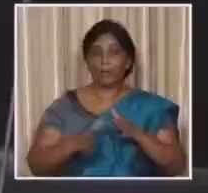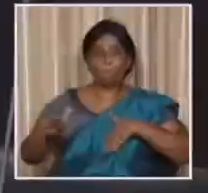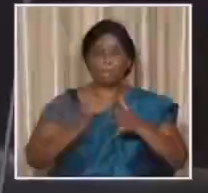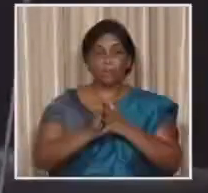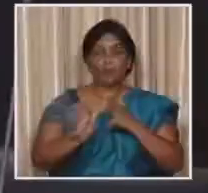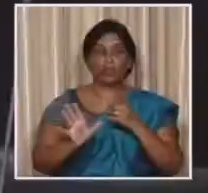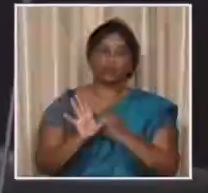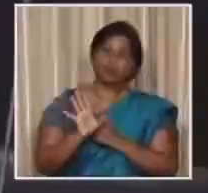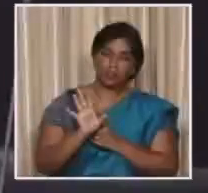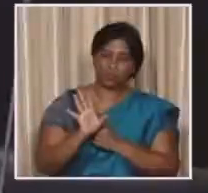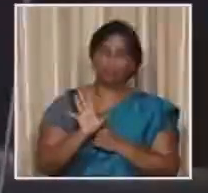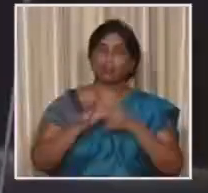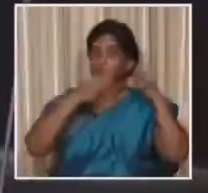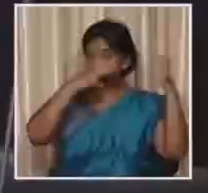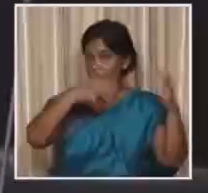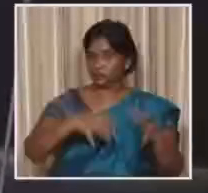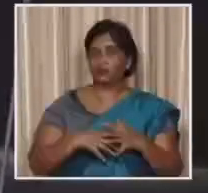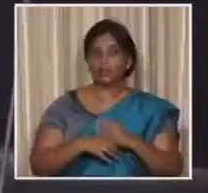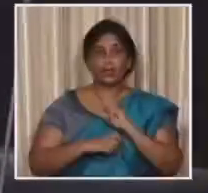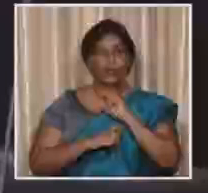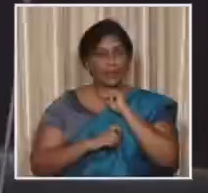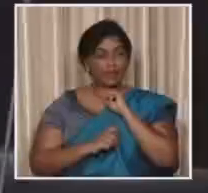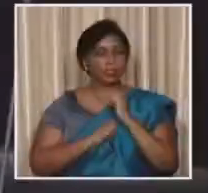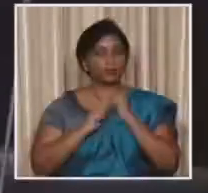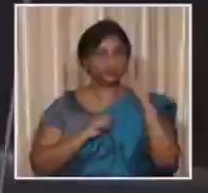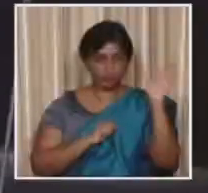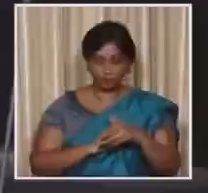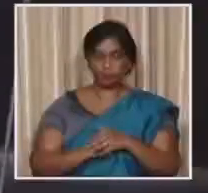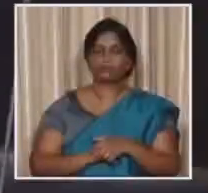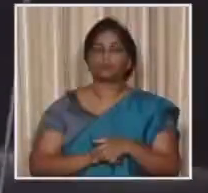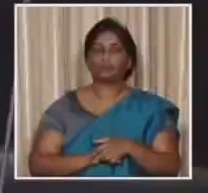පෙළපාලියකින් තරුණයන් ආයේ එනකොට කෑ ගහගෙන ආපු එක තමයි